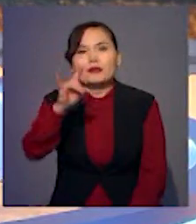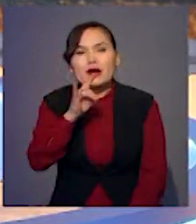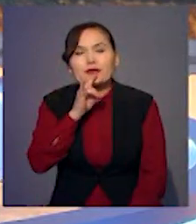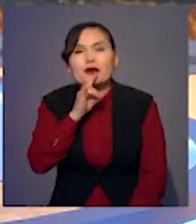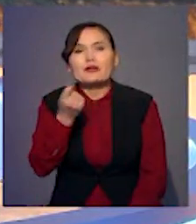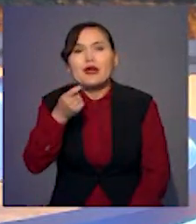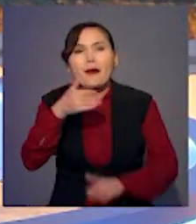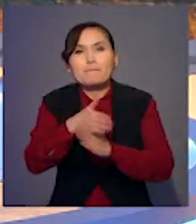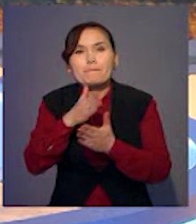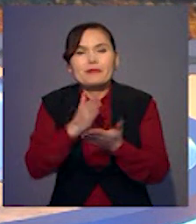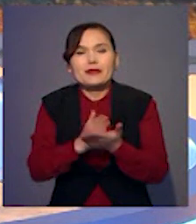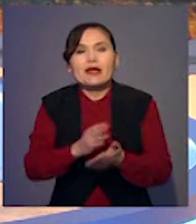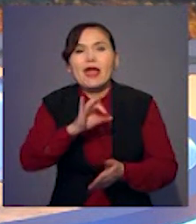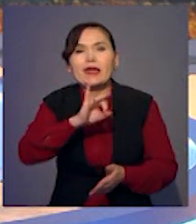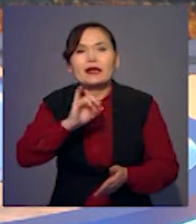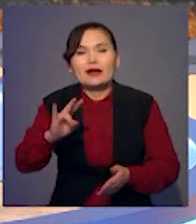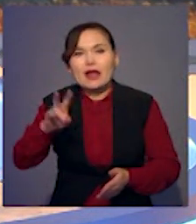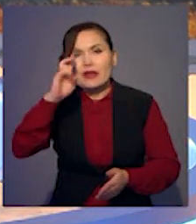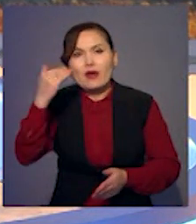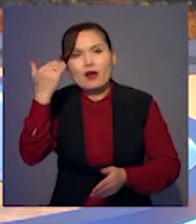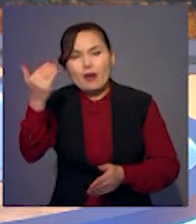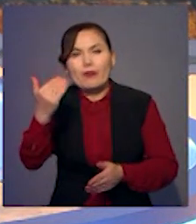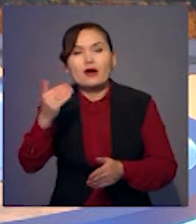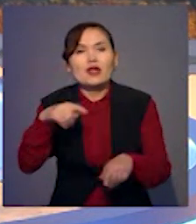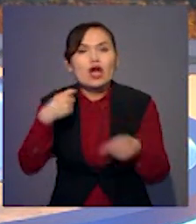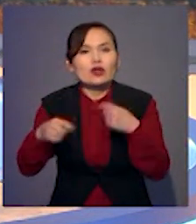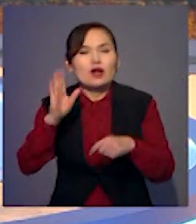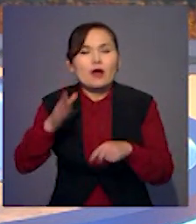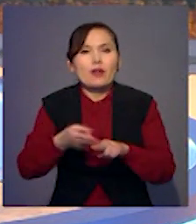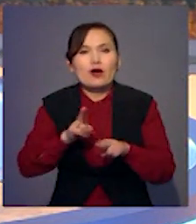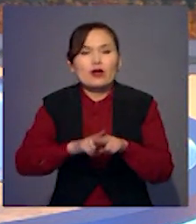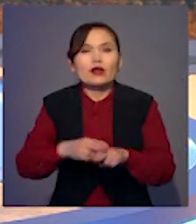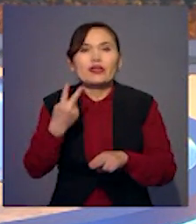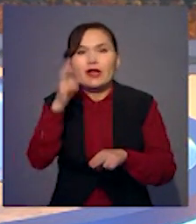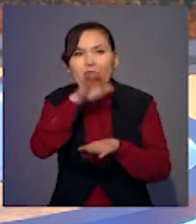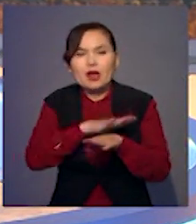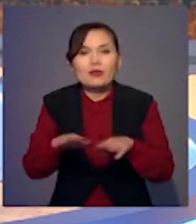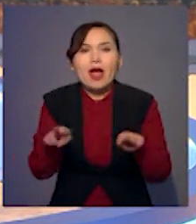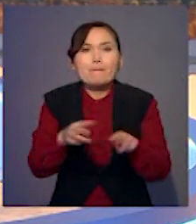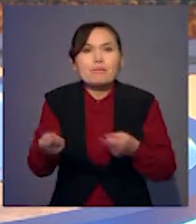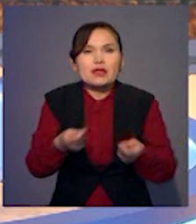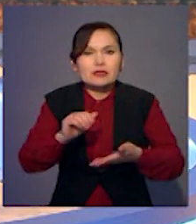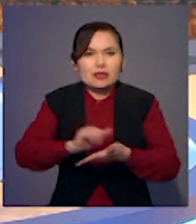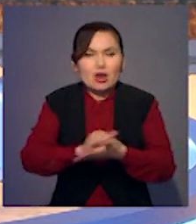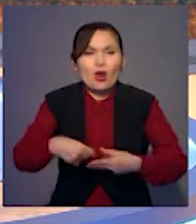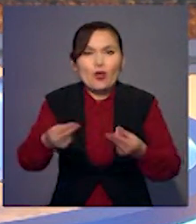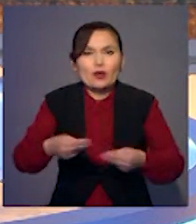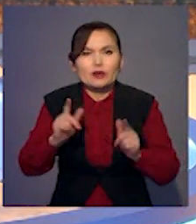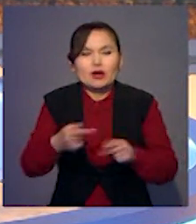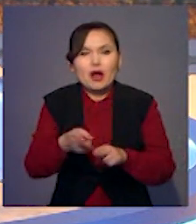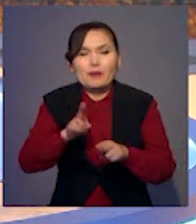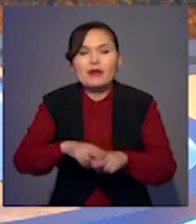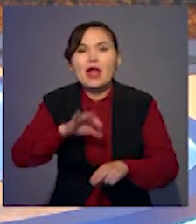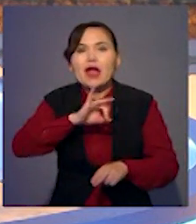Қазақстандық бидай Иранға сатылатын болды. Келісімге екі елдің ауыл шаруашылық министрліктері қол қойды. Иран өз аумағы арқылы бидай